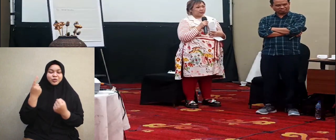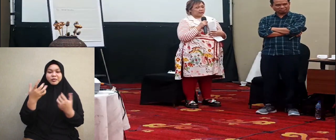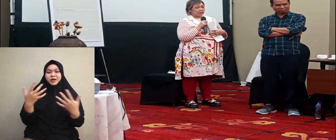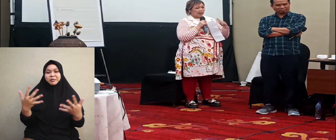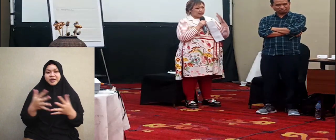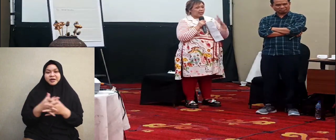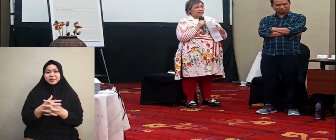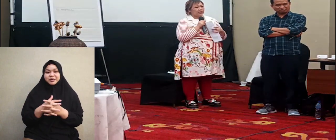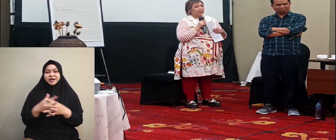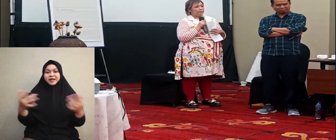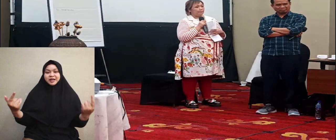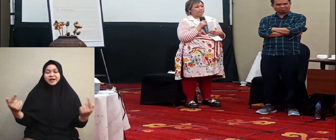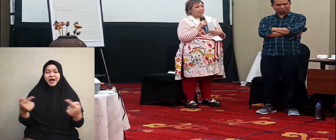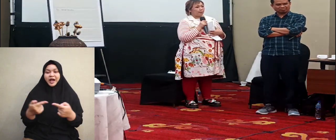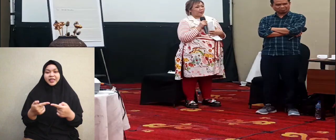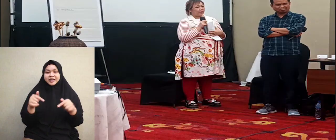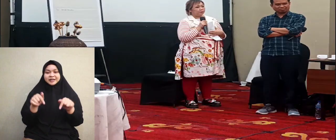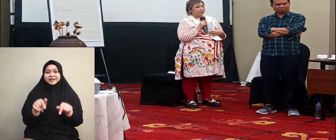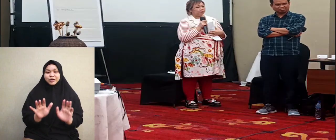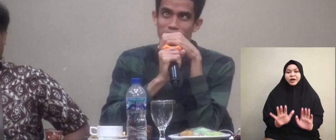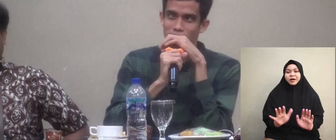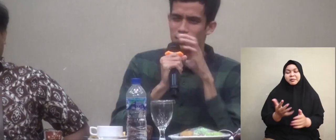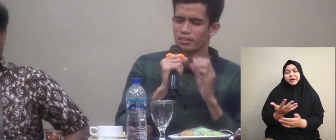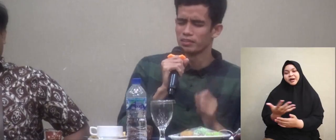terkait hal ini